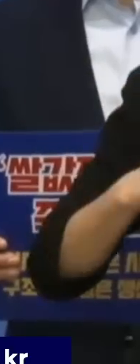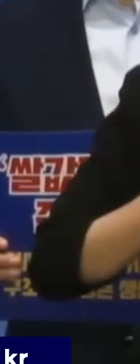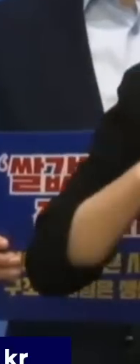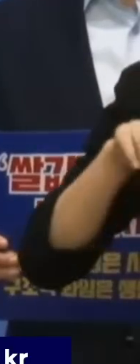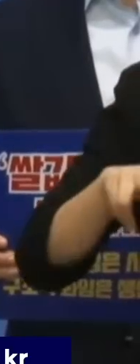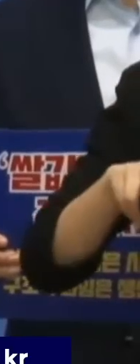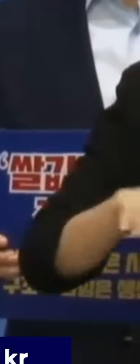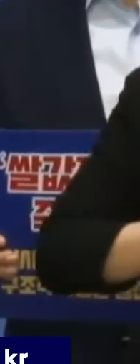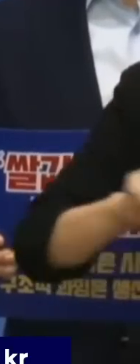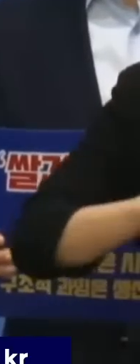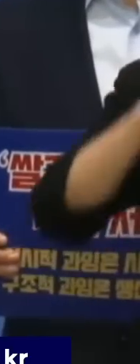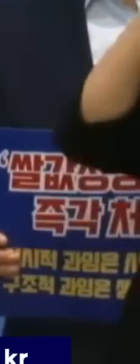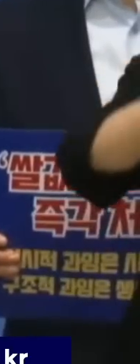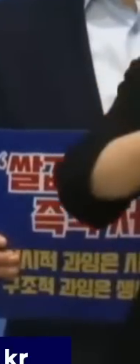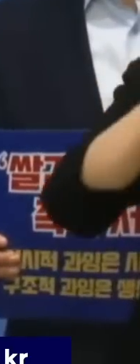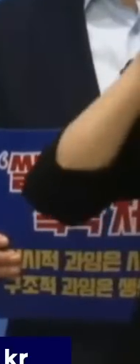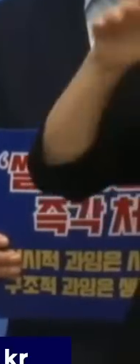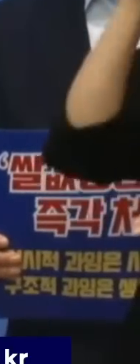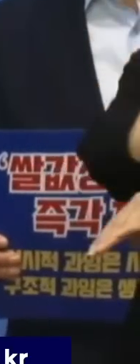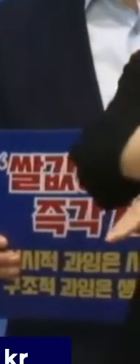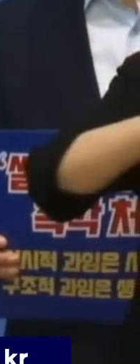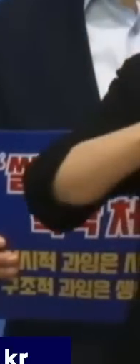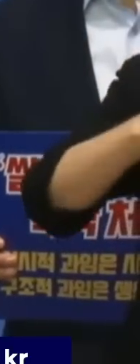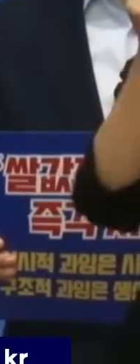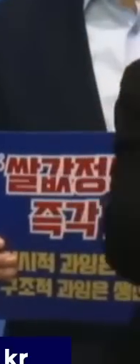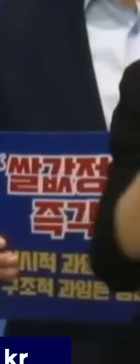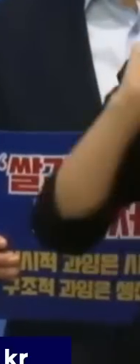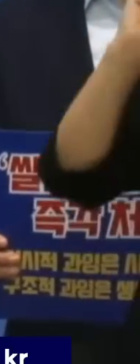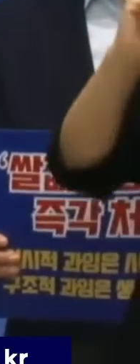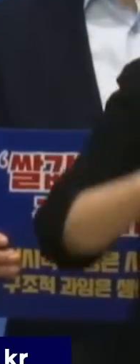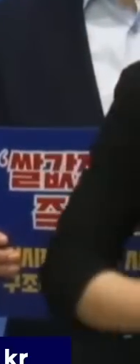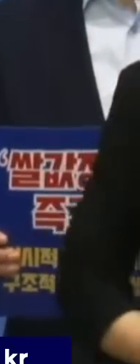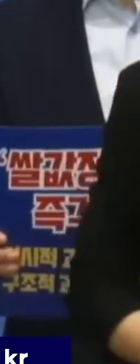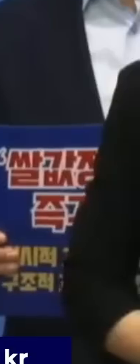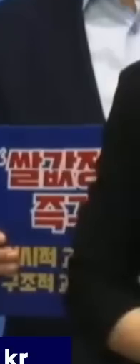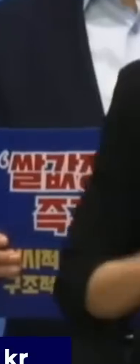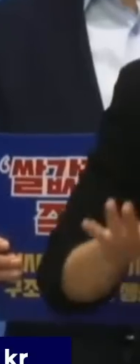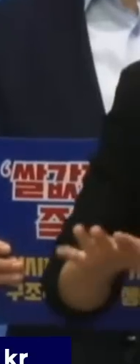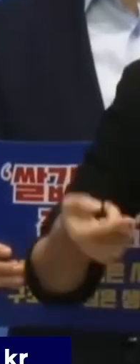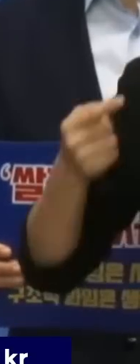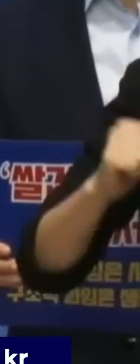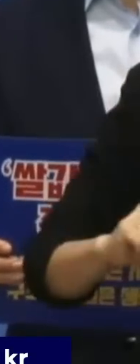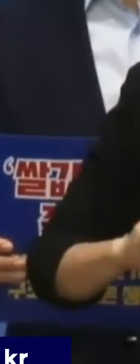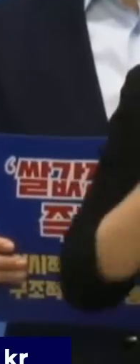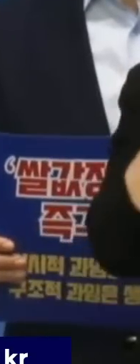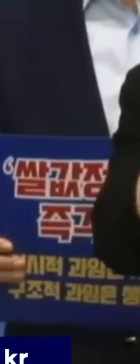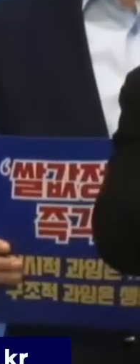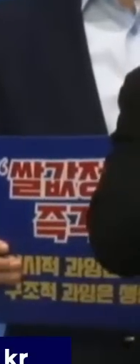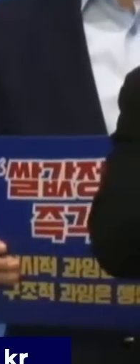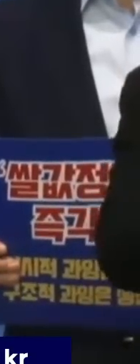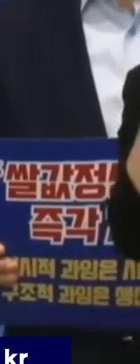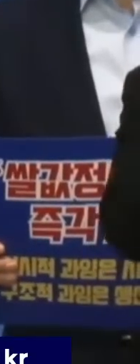주장과 목적 그리고 앞으로의 일정에 대해서 설명드리고자 합니다. 오늘 이 자리에 나와 계신